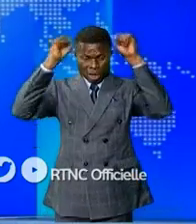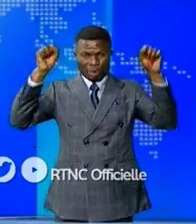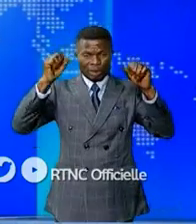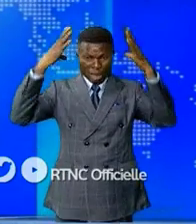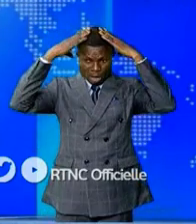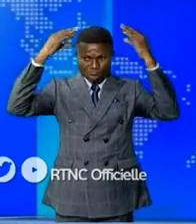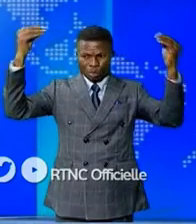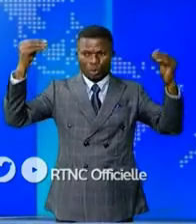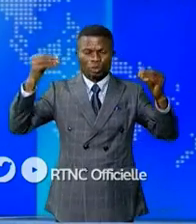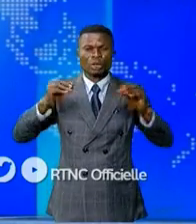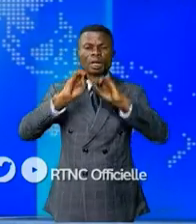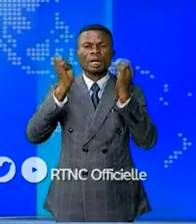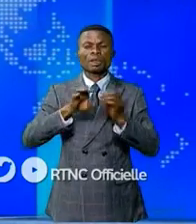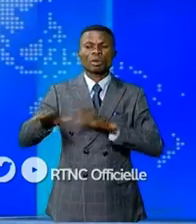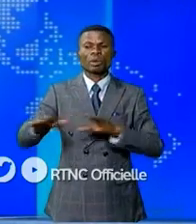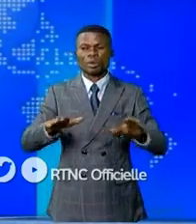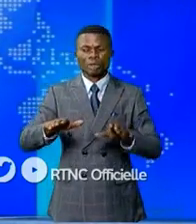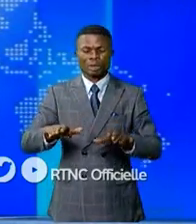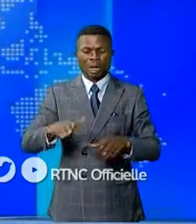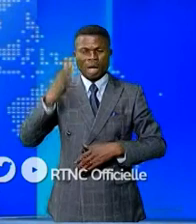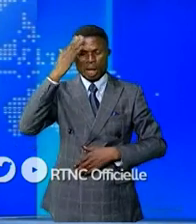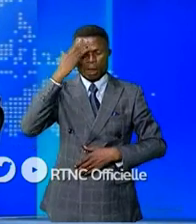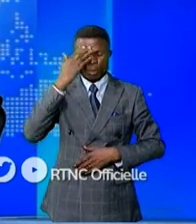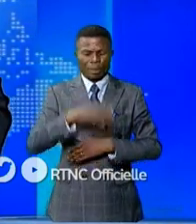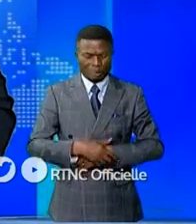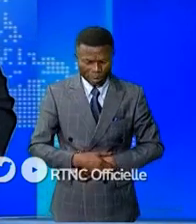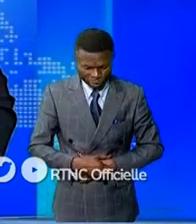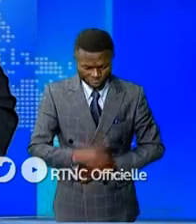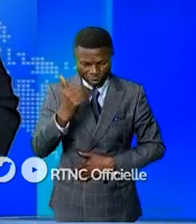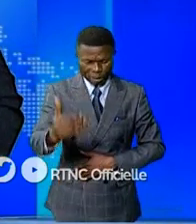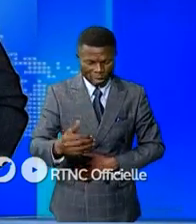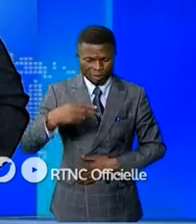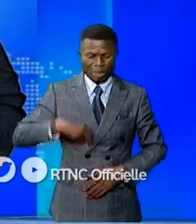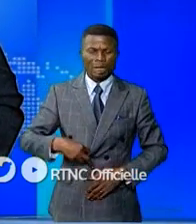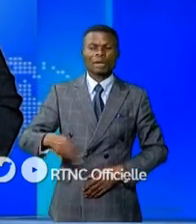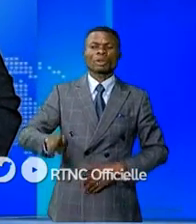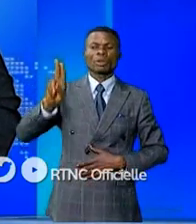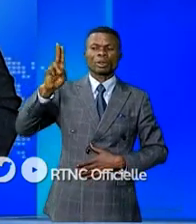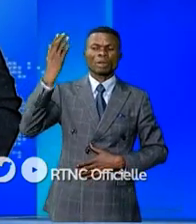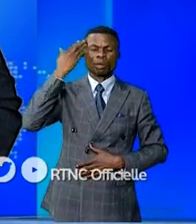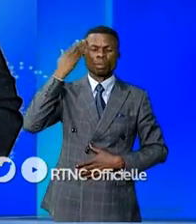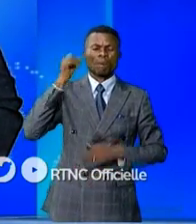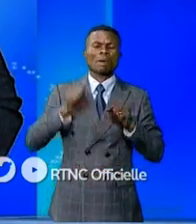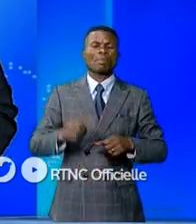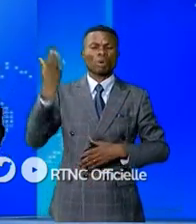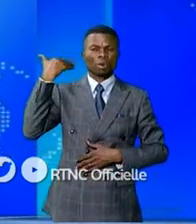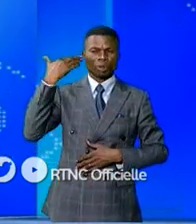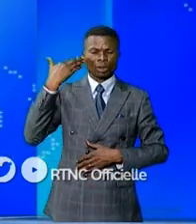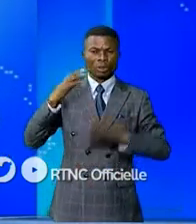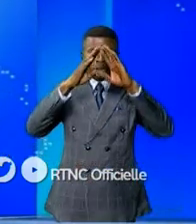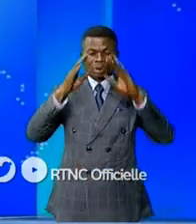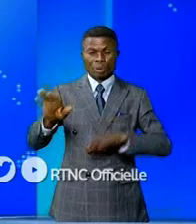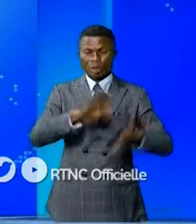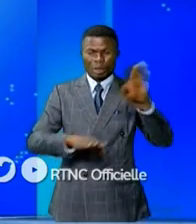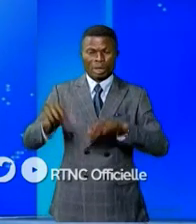a honoré la mémoire de feu Étienne, le président de l'UDPS, Étienne Tshisekedi Wamulumba, au mausolée dans